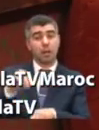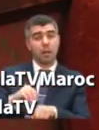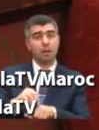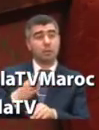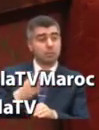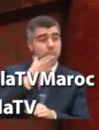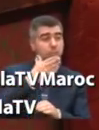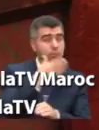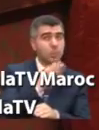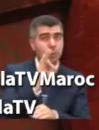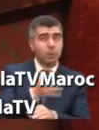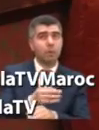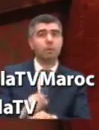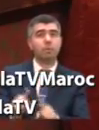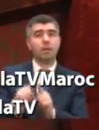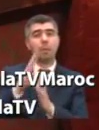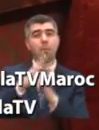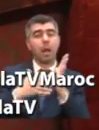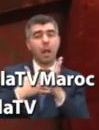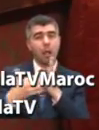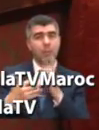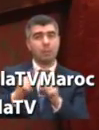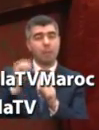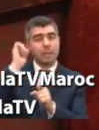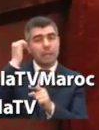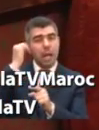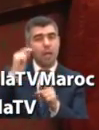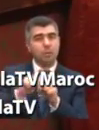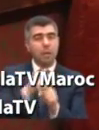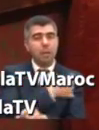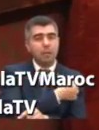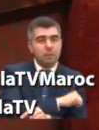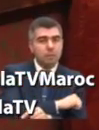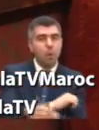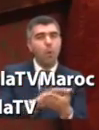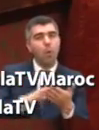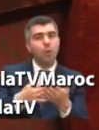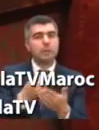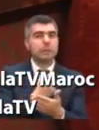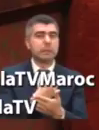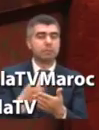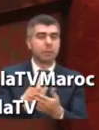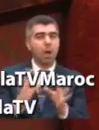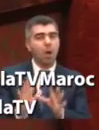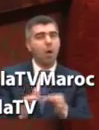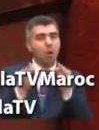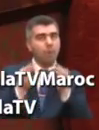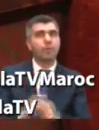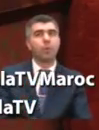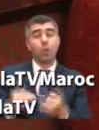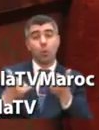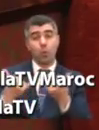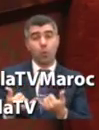المتنقله، وكذلك الخطه ديال التدريب ديال مهنيه الصحه الاطباء والقابلات، يعني اعطت النتائج ديالها. اليوم